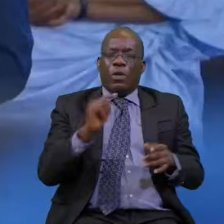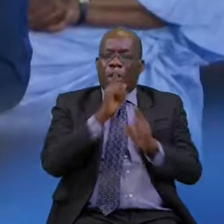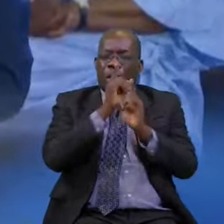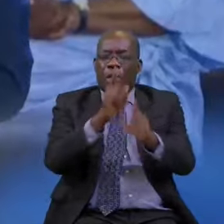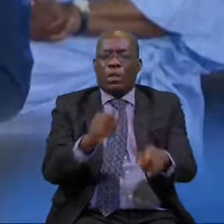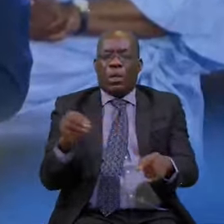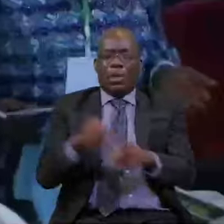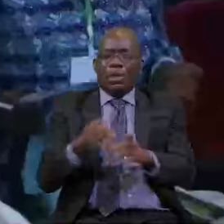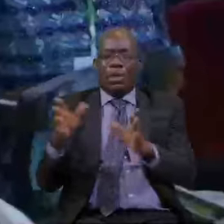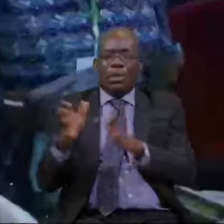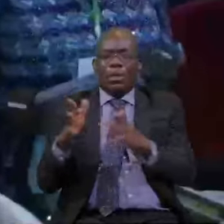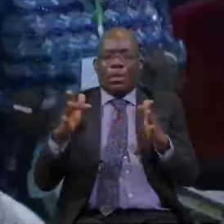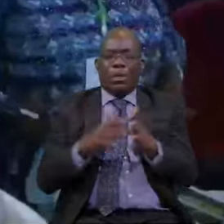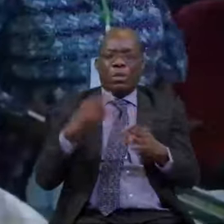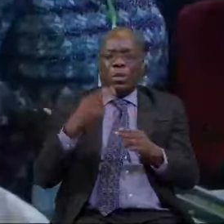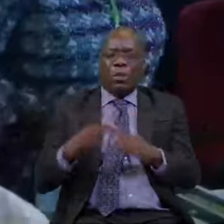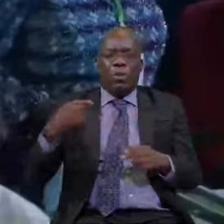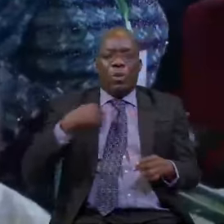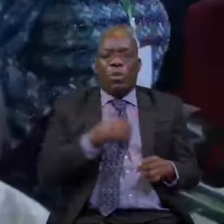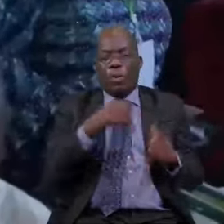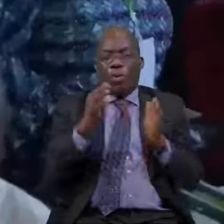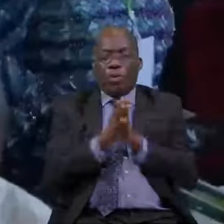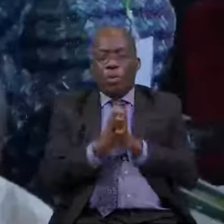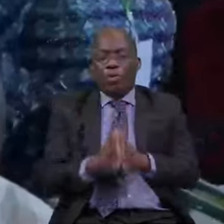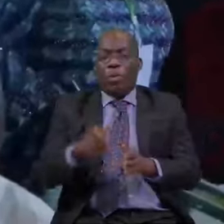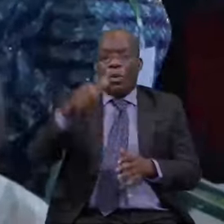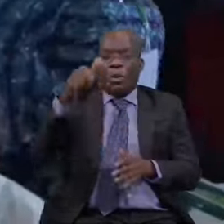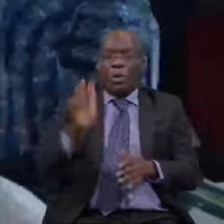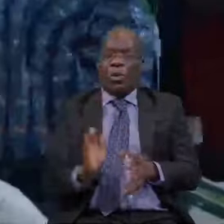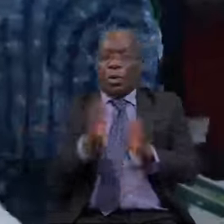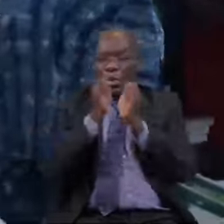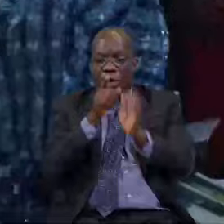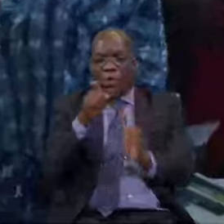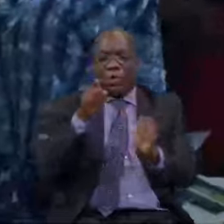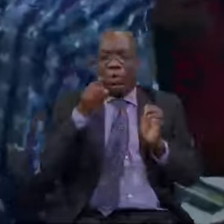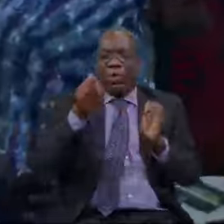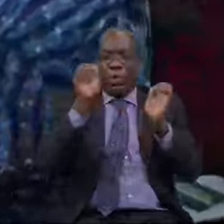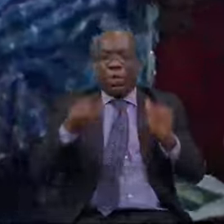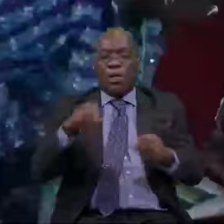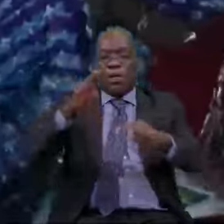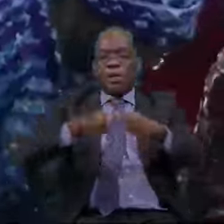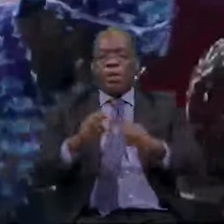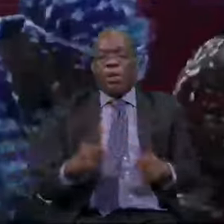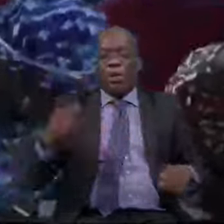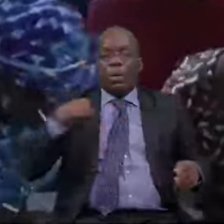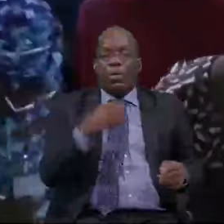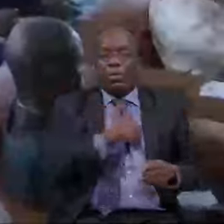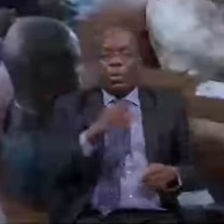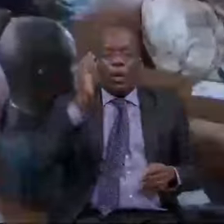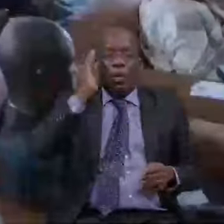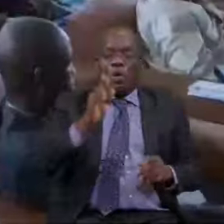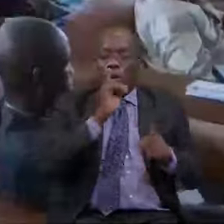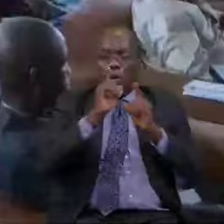de Jésus, nous prions. Amen. Que le Seigneur vous bénisse. Asseyez-vous. Nous allons